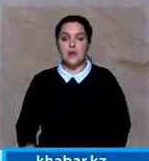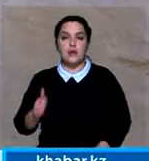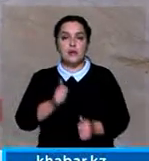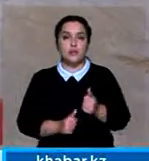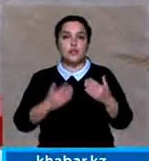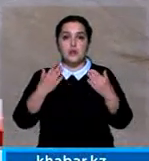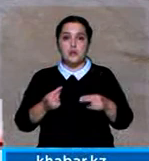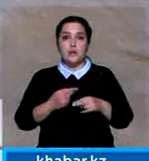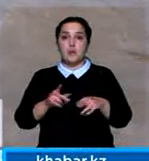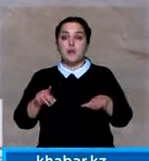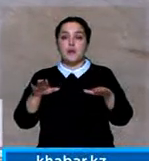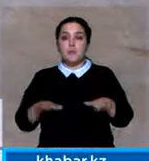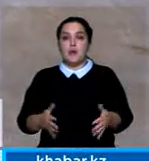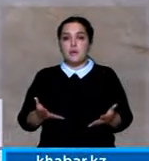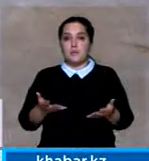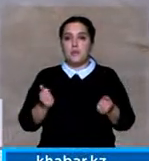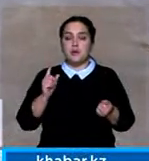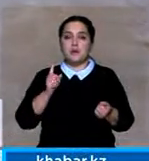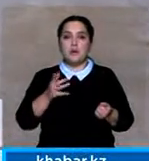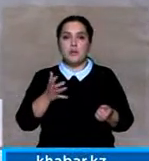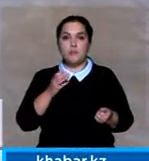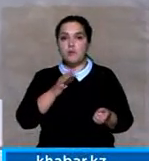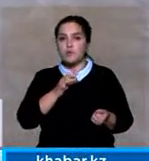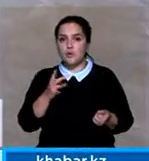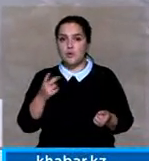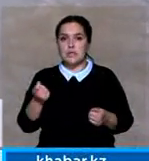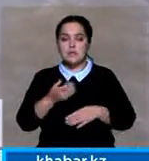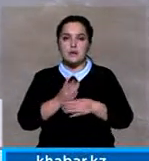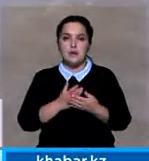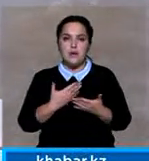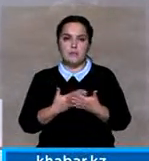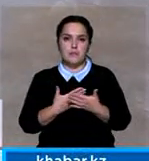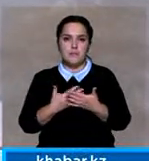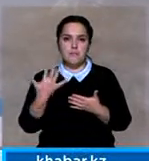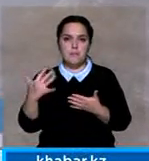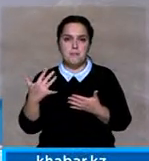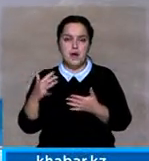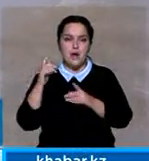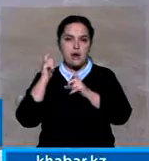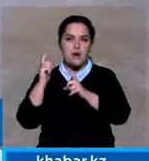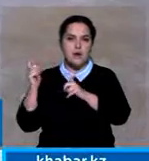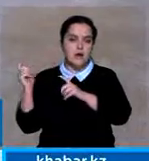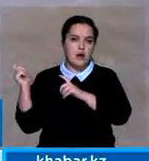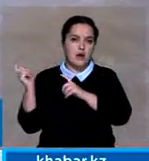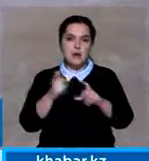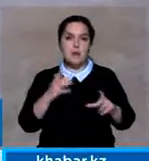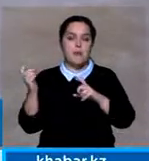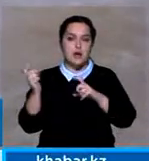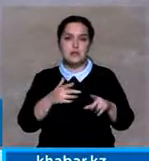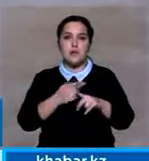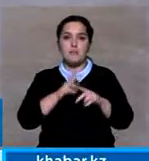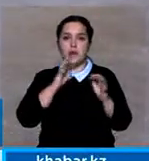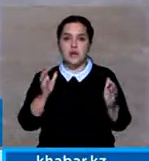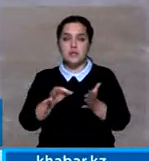Ежедневно на этом элеваторе принимают 1500 тонн зерна. Это примерно 50 КАМАЗов. Но отправить пшеницу на